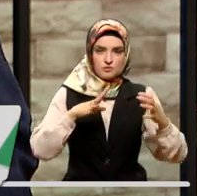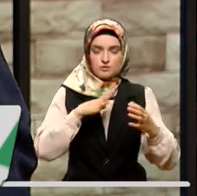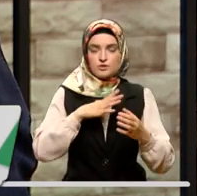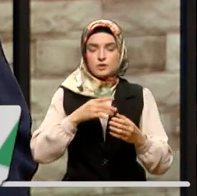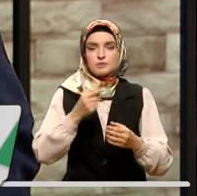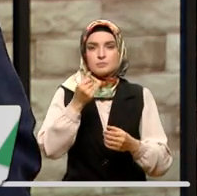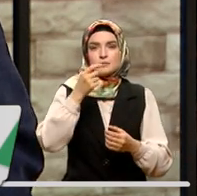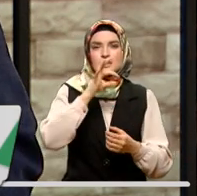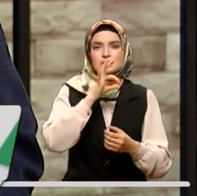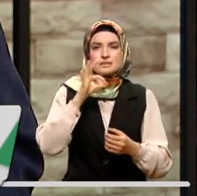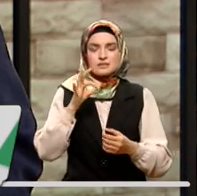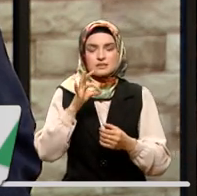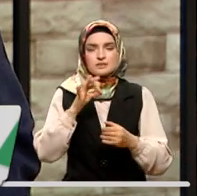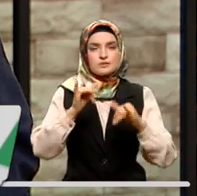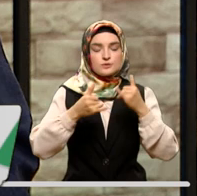oyun araçlarını bize